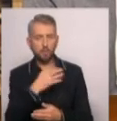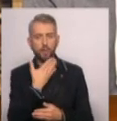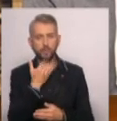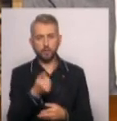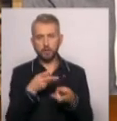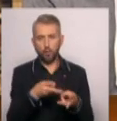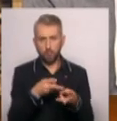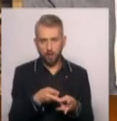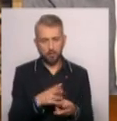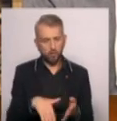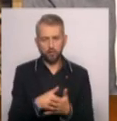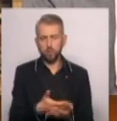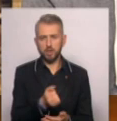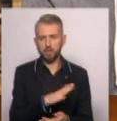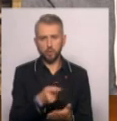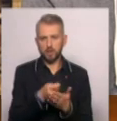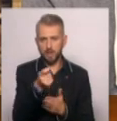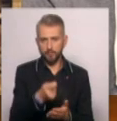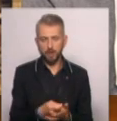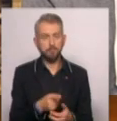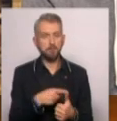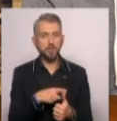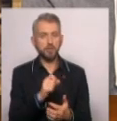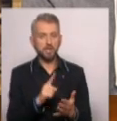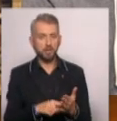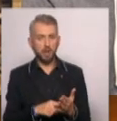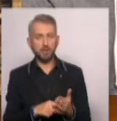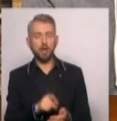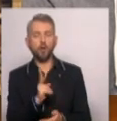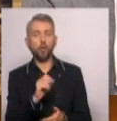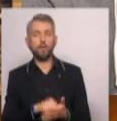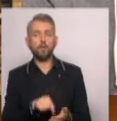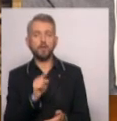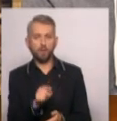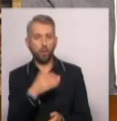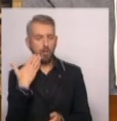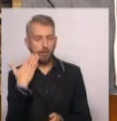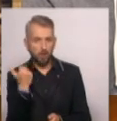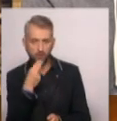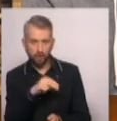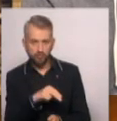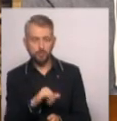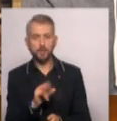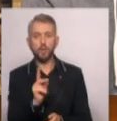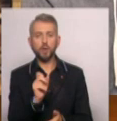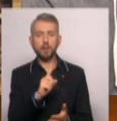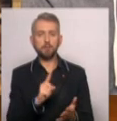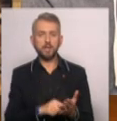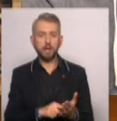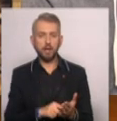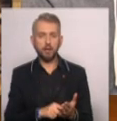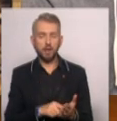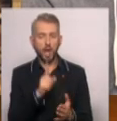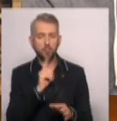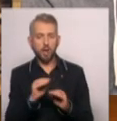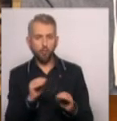опалення, так і не беруть. Це перше питання. В кому від чого стало краще? І друге питання – це